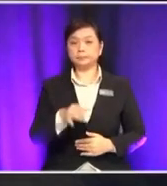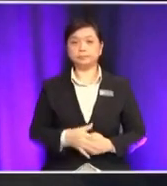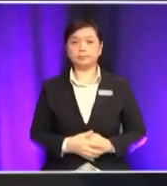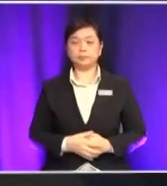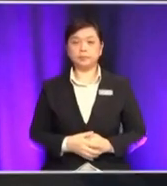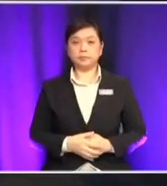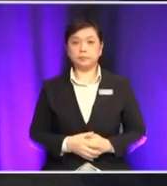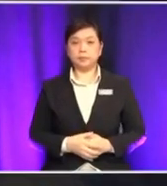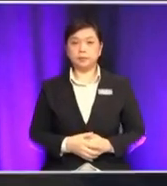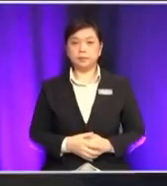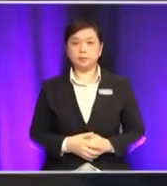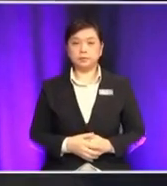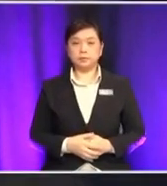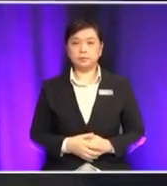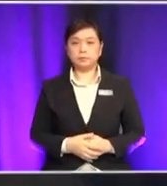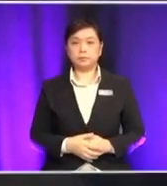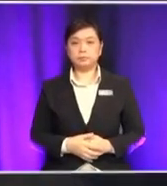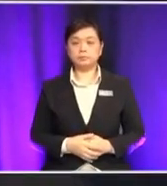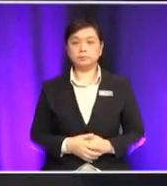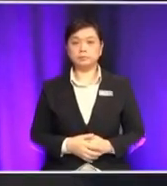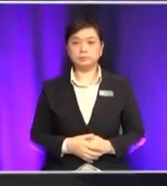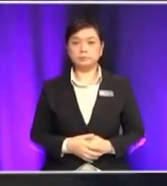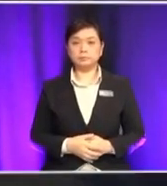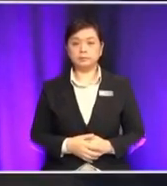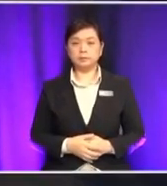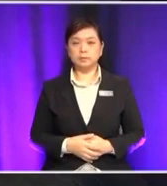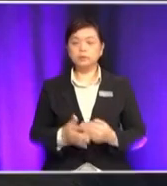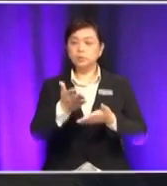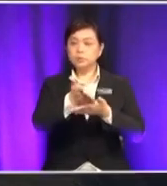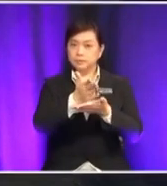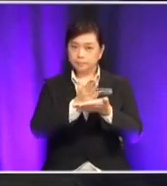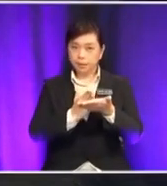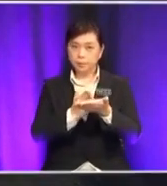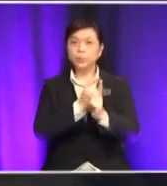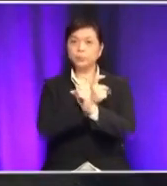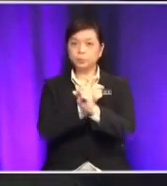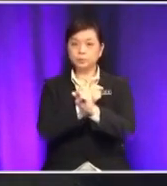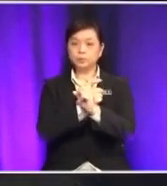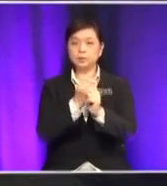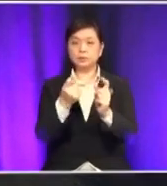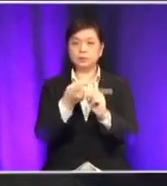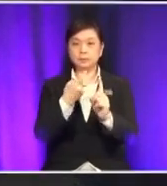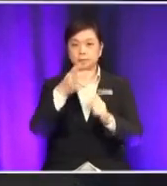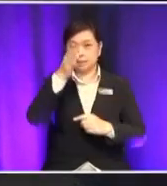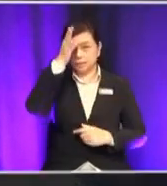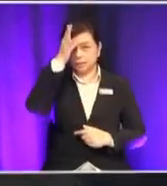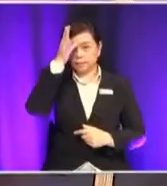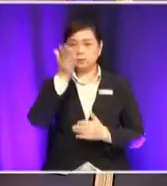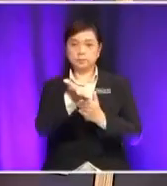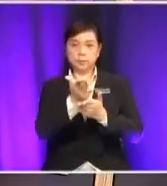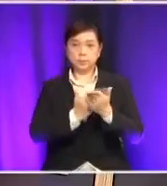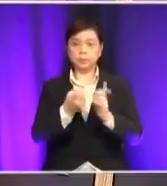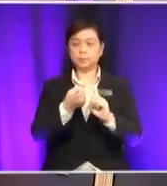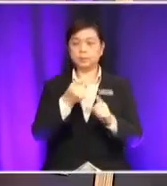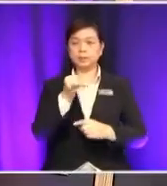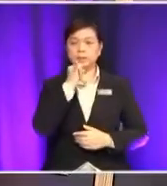seks so separuh kromosom kita Ani adalah daripada ayah dan ibu so setiap set kromosom ini mungkin set